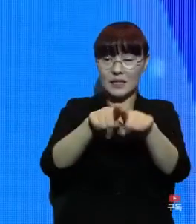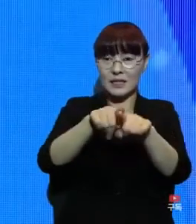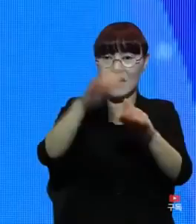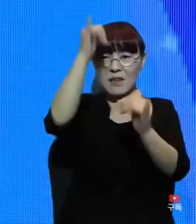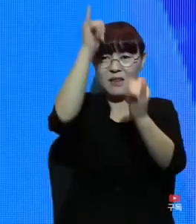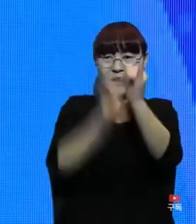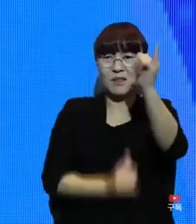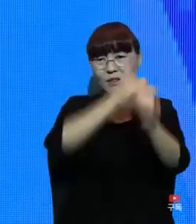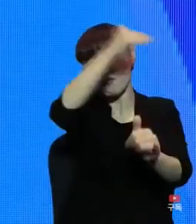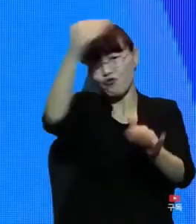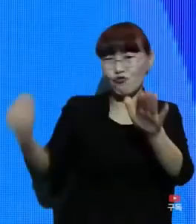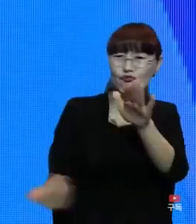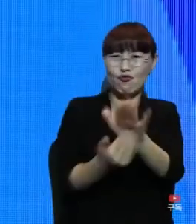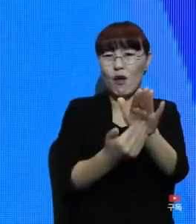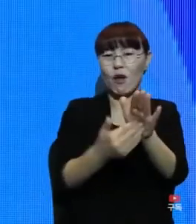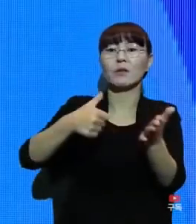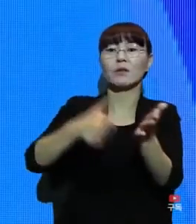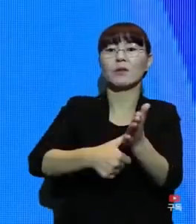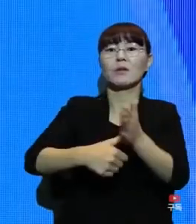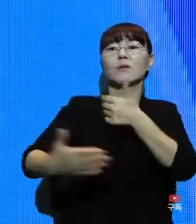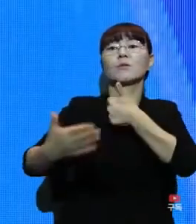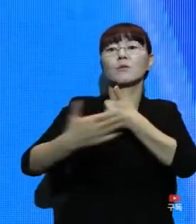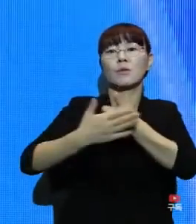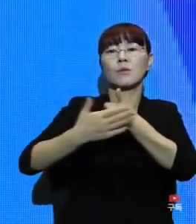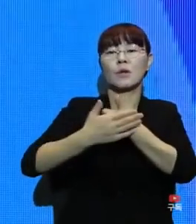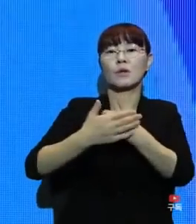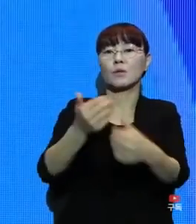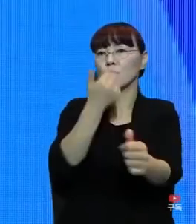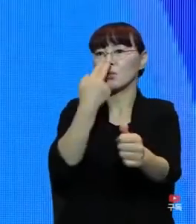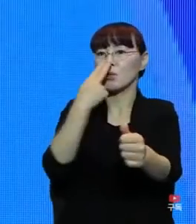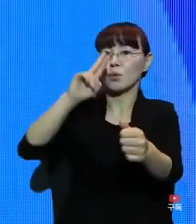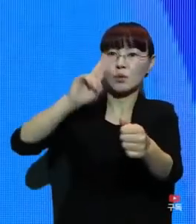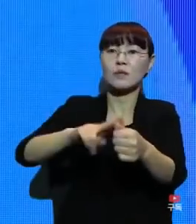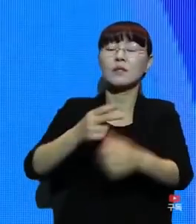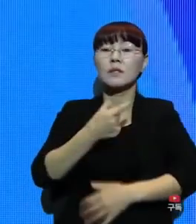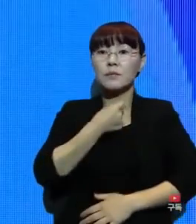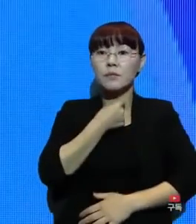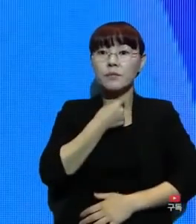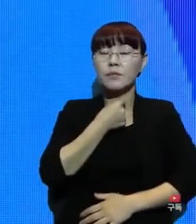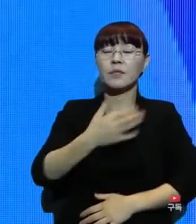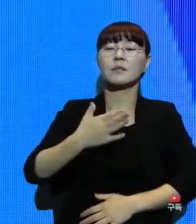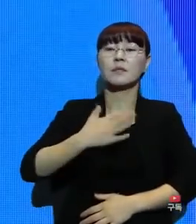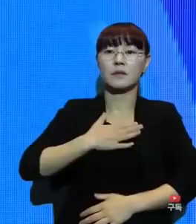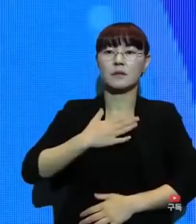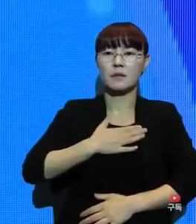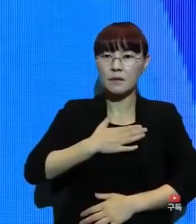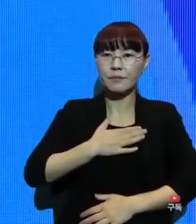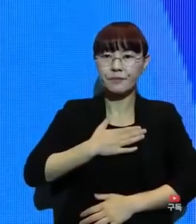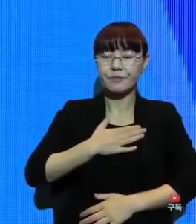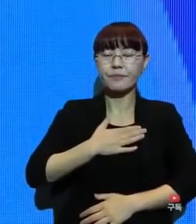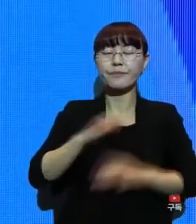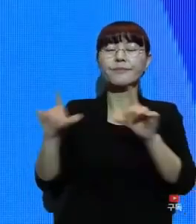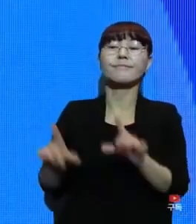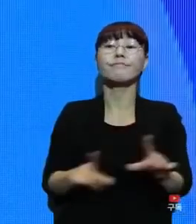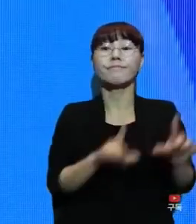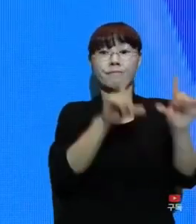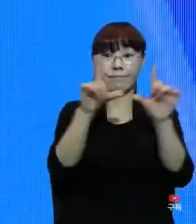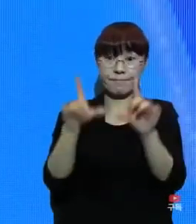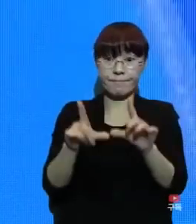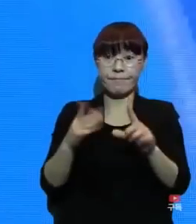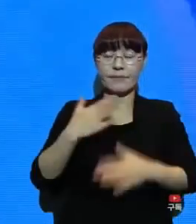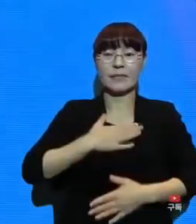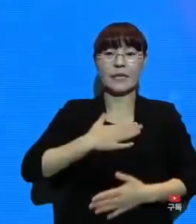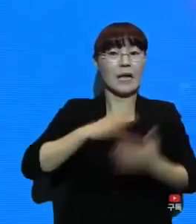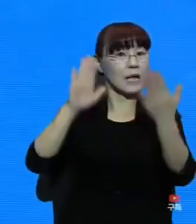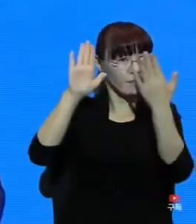득표 일에 도전해 보겠습니다 이곳은 저의 태를 묻었고 앞으로